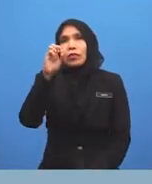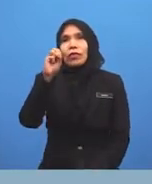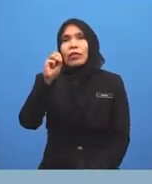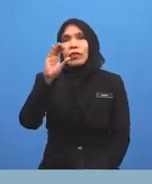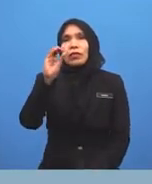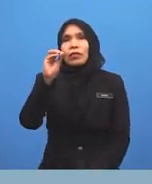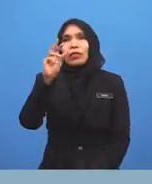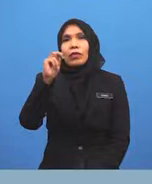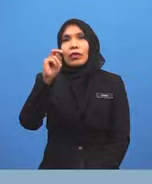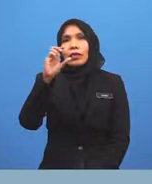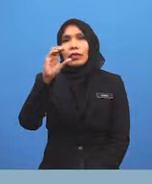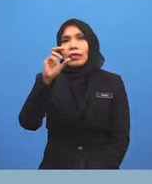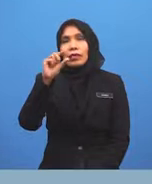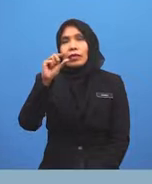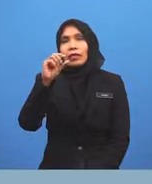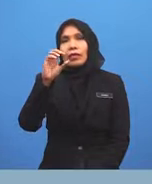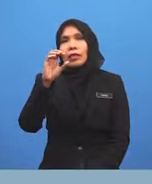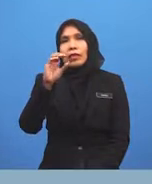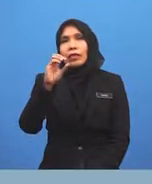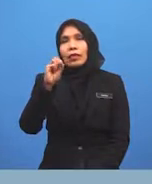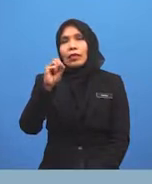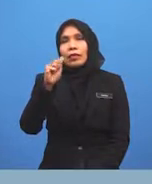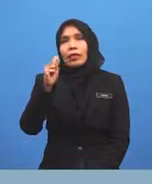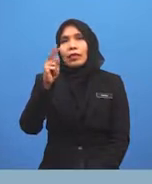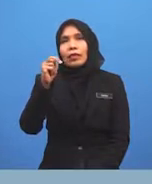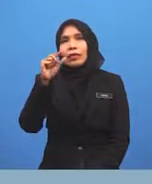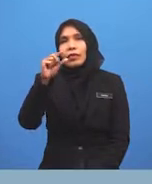sambungan gegelung pada setiap separuh kitaran.